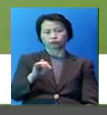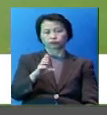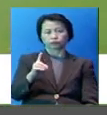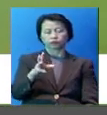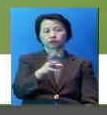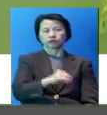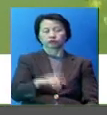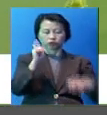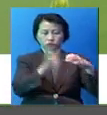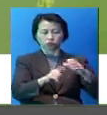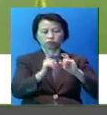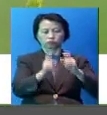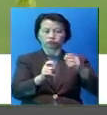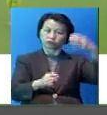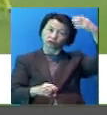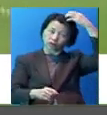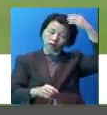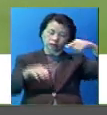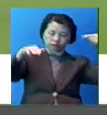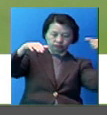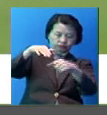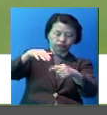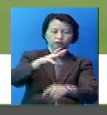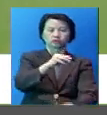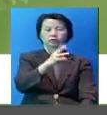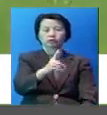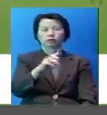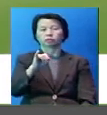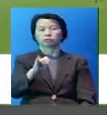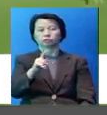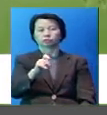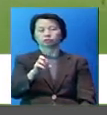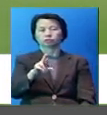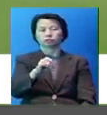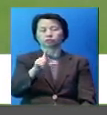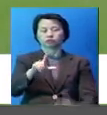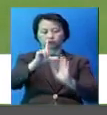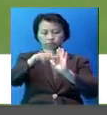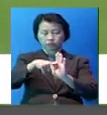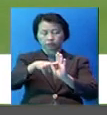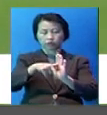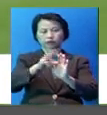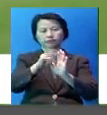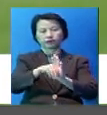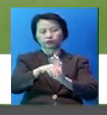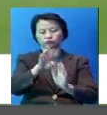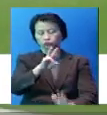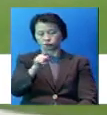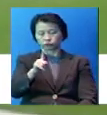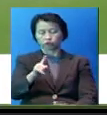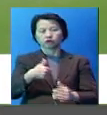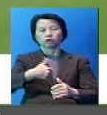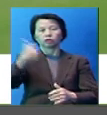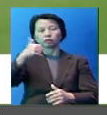Sementara gol sagu hati Selangor dijaringkan Muhammad Izrul Ashraf pada minit ke-71. Kemenangan